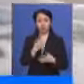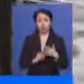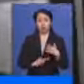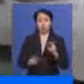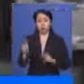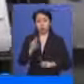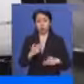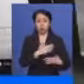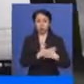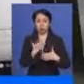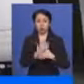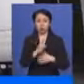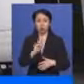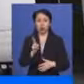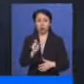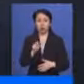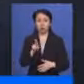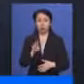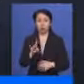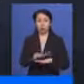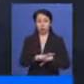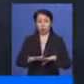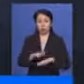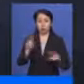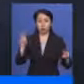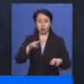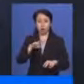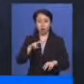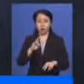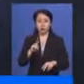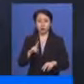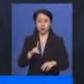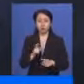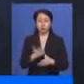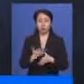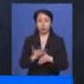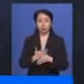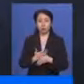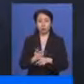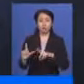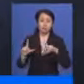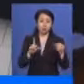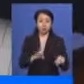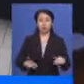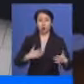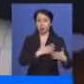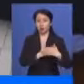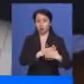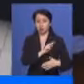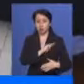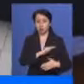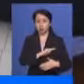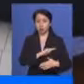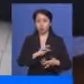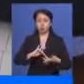ищут волонтеры из клуба «Комкор» и общества «Лидер КЗ». Добровольцы приходят на помощь, выезжают в районы, активно работают в